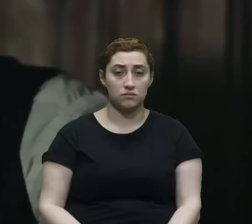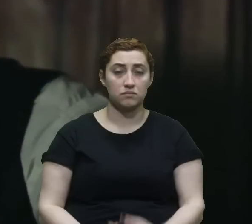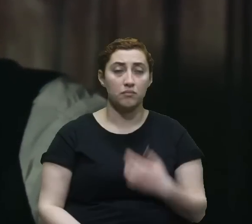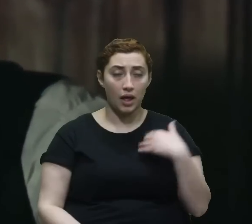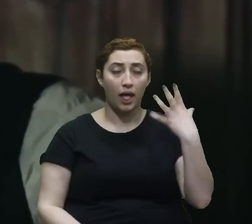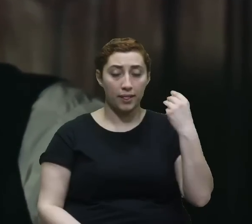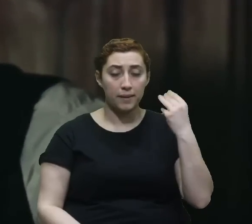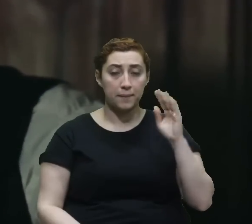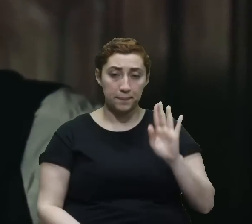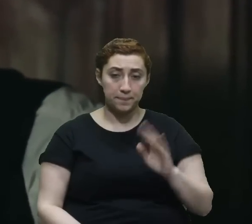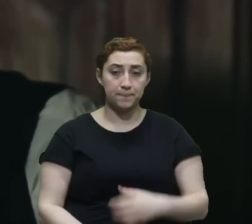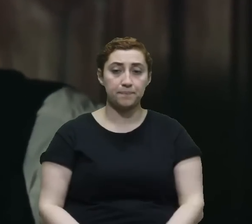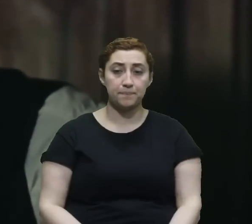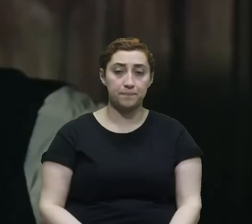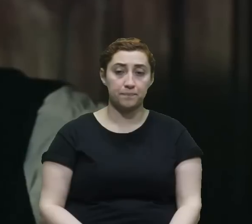Anladım.